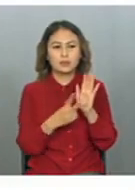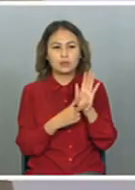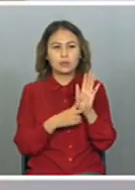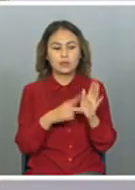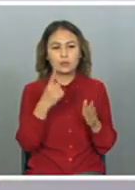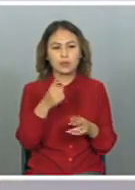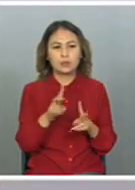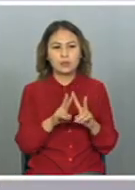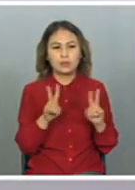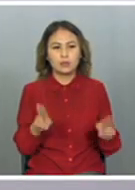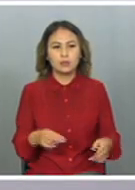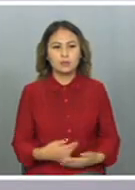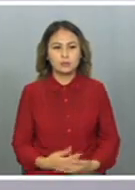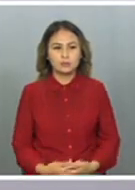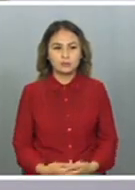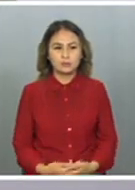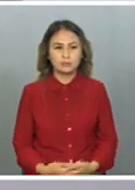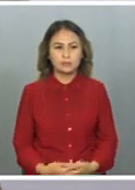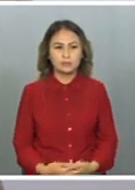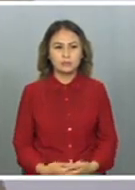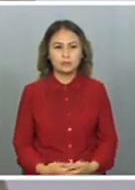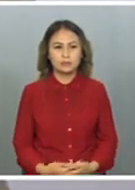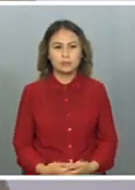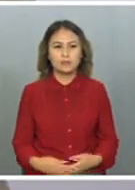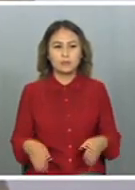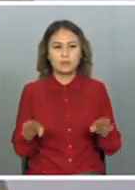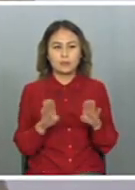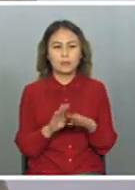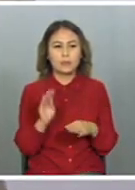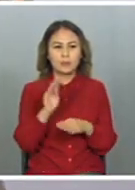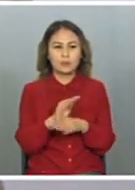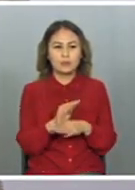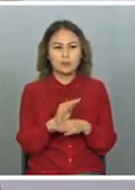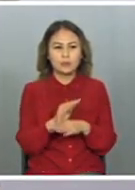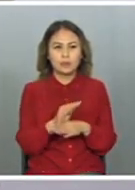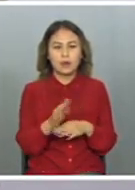sәйкес. Осымен балалар, бүгінгі сабақта біз жай бөлшектерді және аралас сандарды